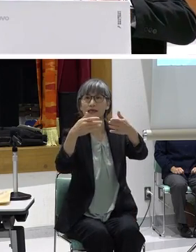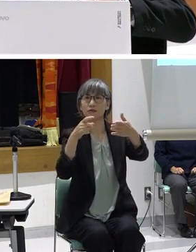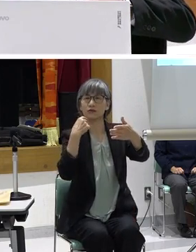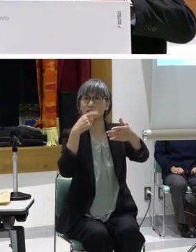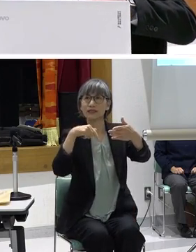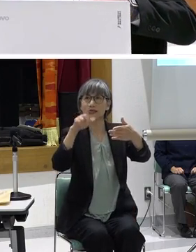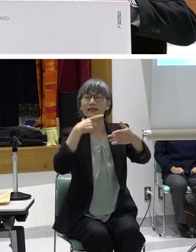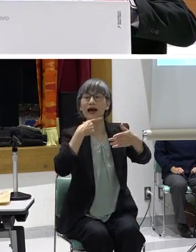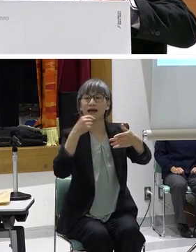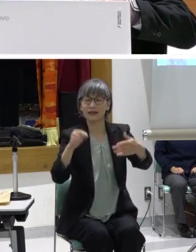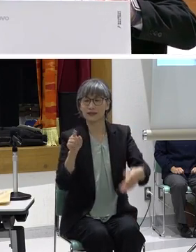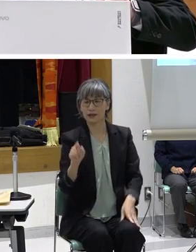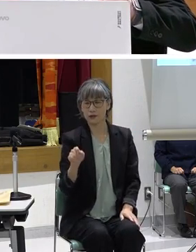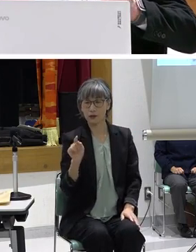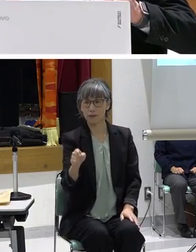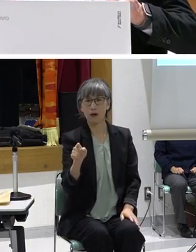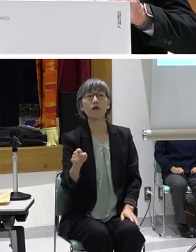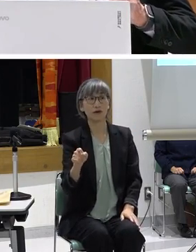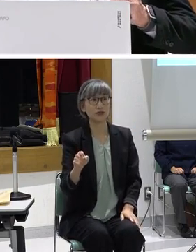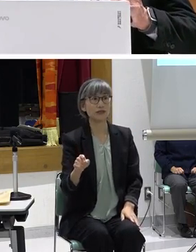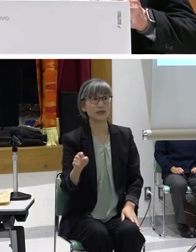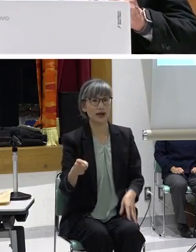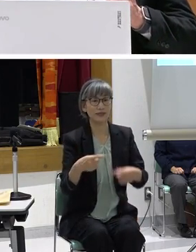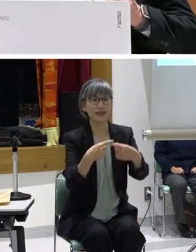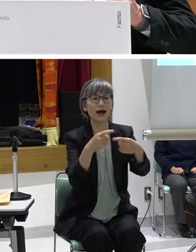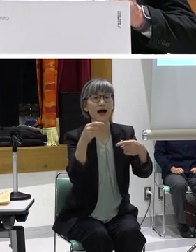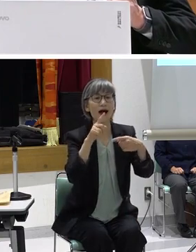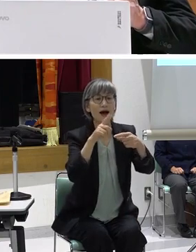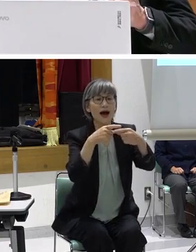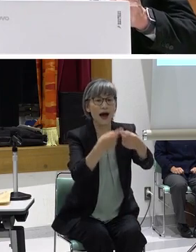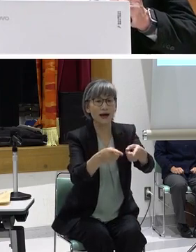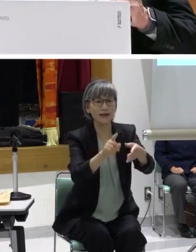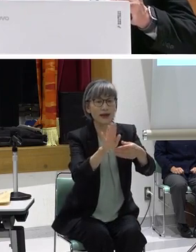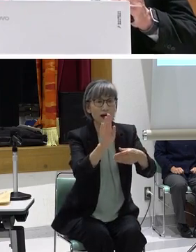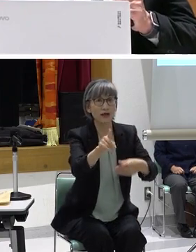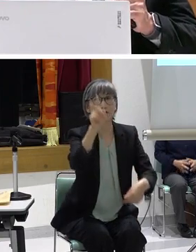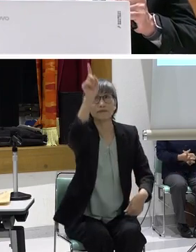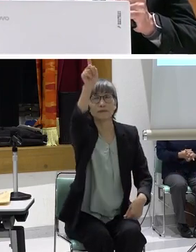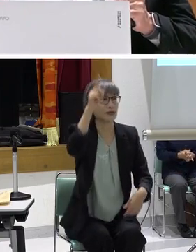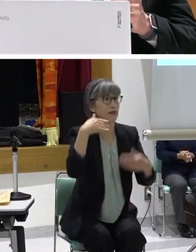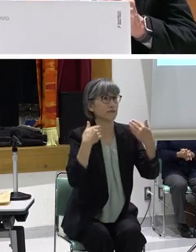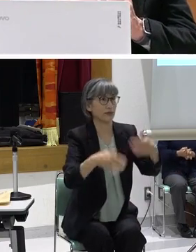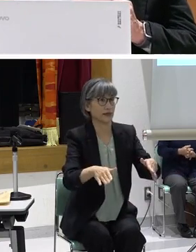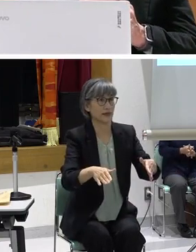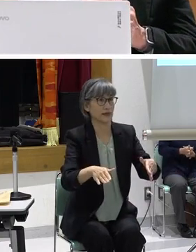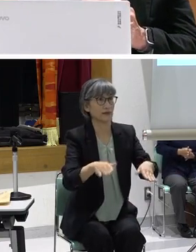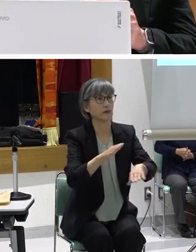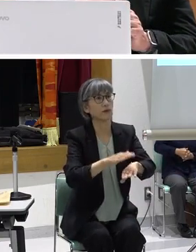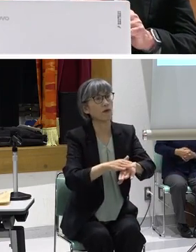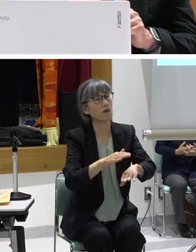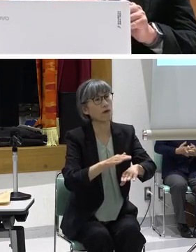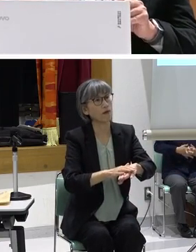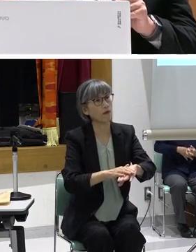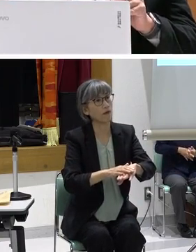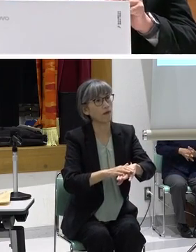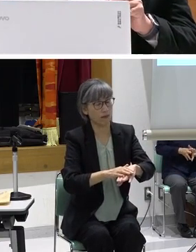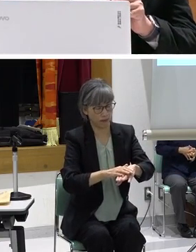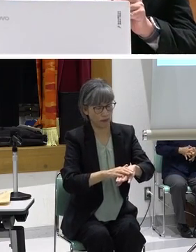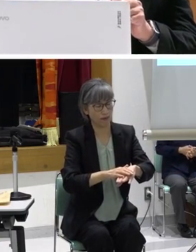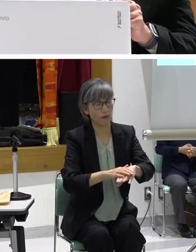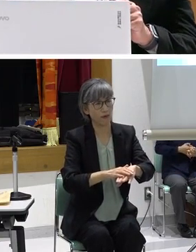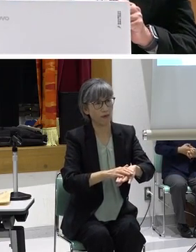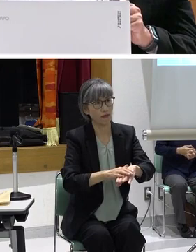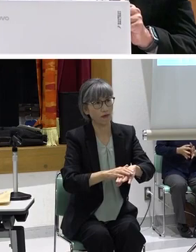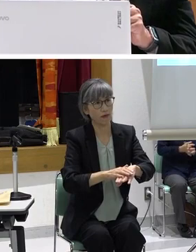から25年ぐらい前、まあ、私たちが提案をして、取り入れてくれた、そういう仕組みなんですね。でそれ